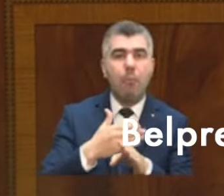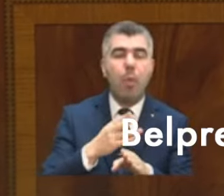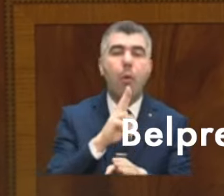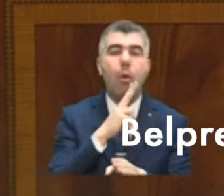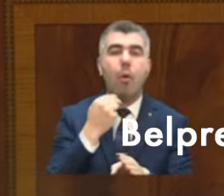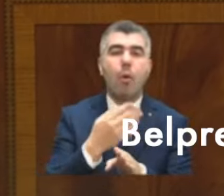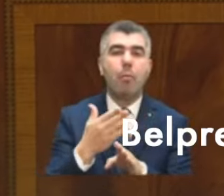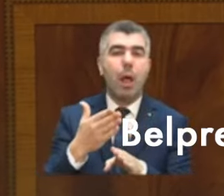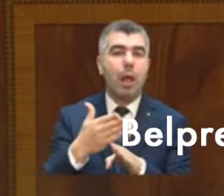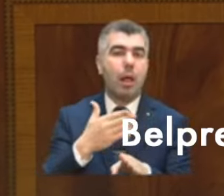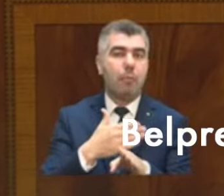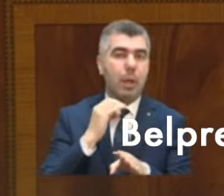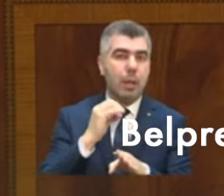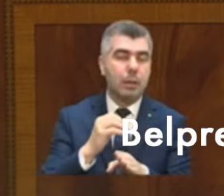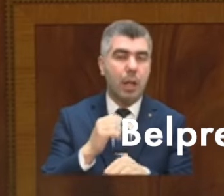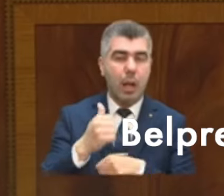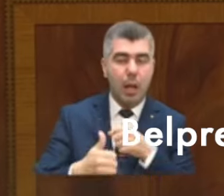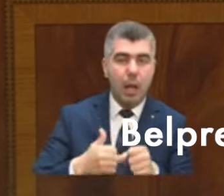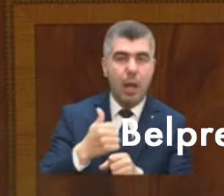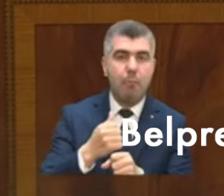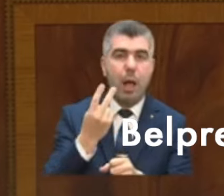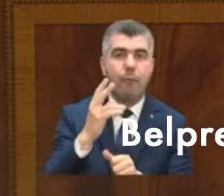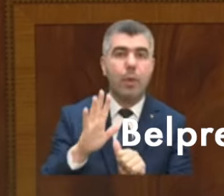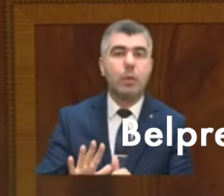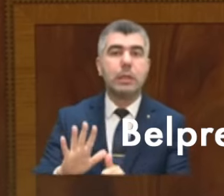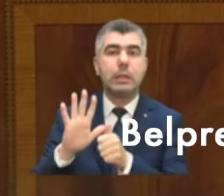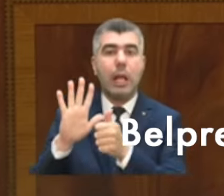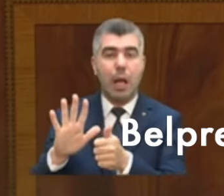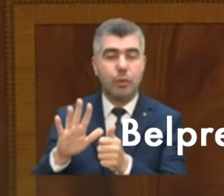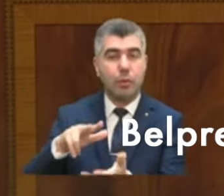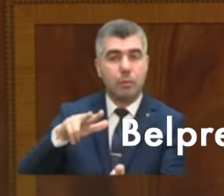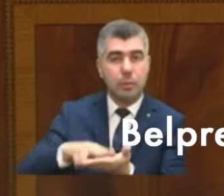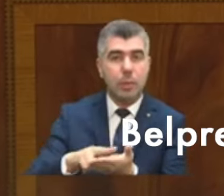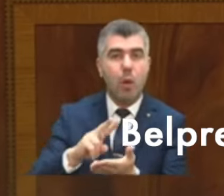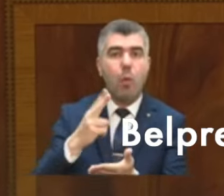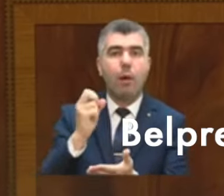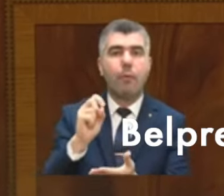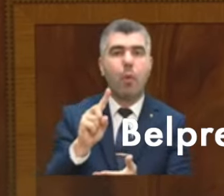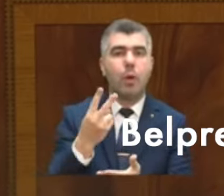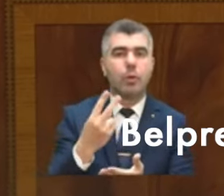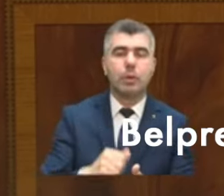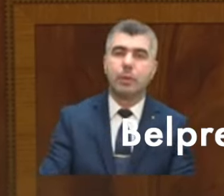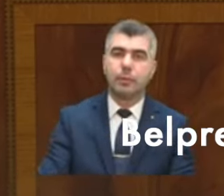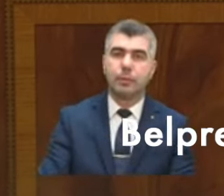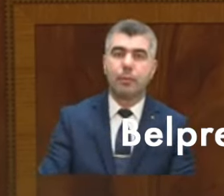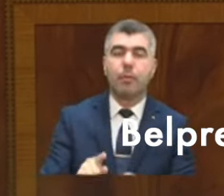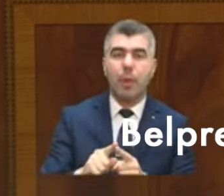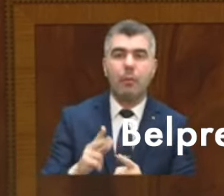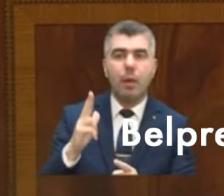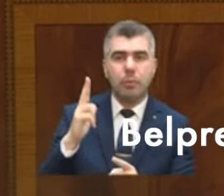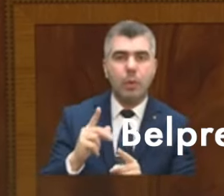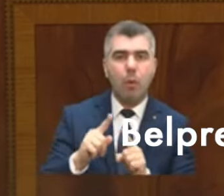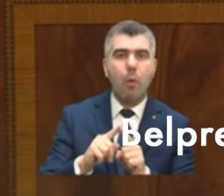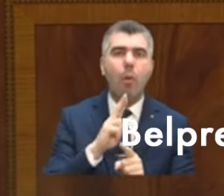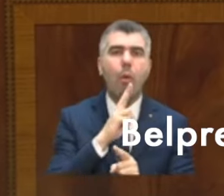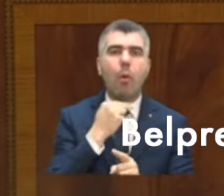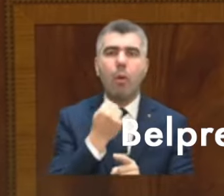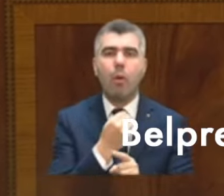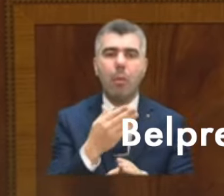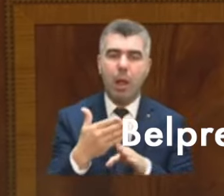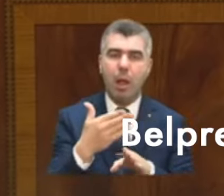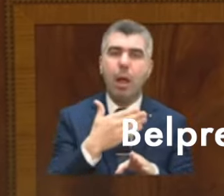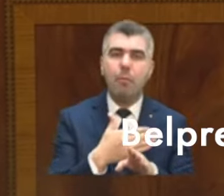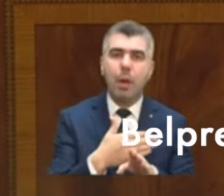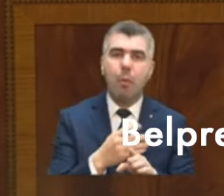الحكومه السابقه سنه 2016 وسنه 2021 رغم اعلان الحكومه في تصريحها الحكومي